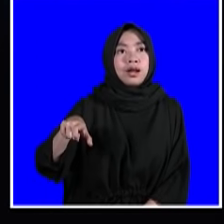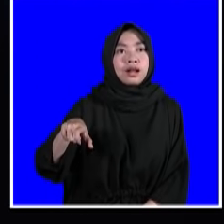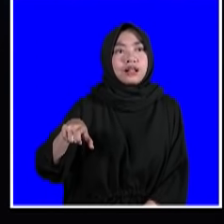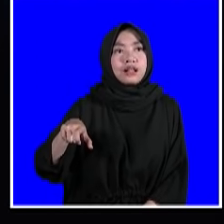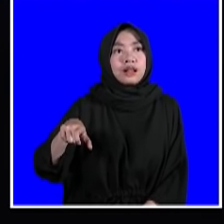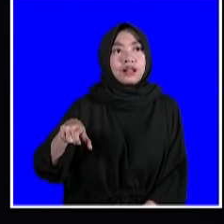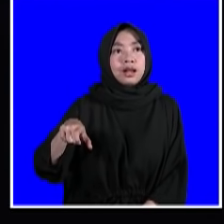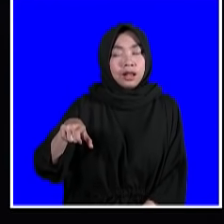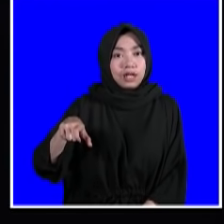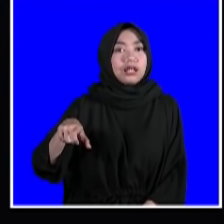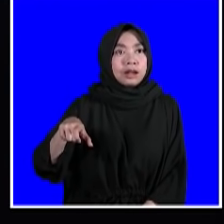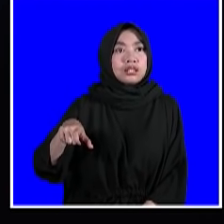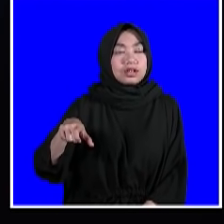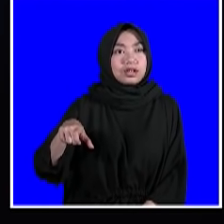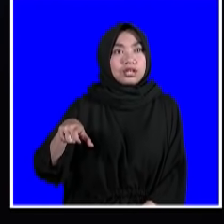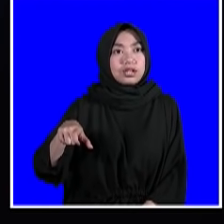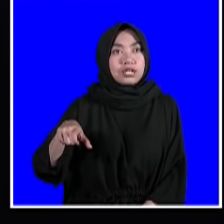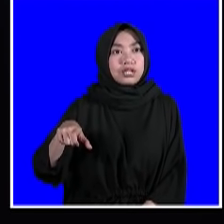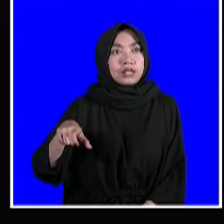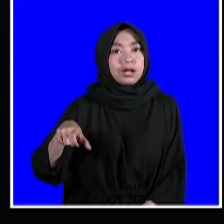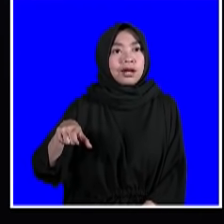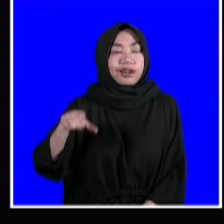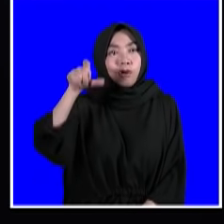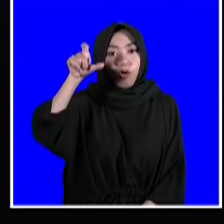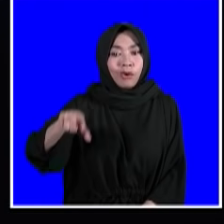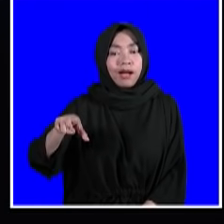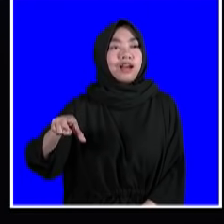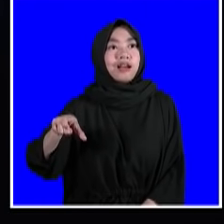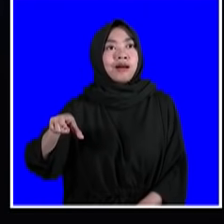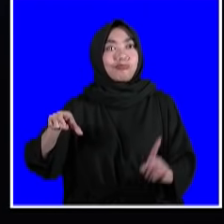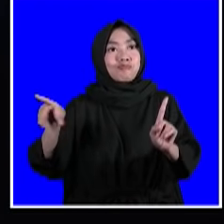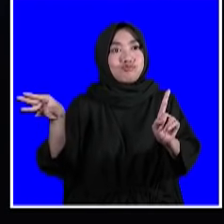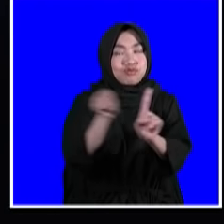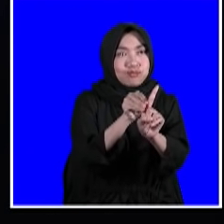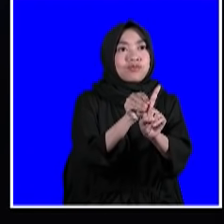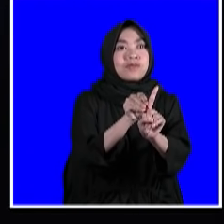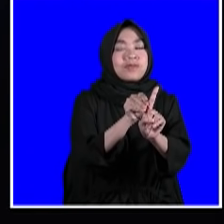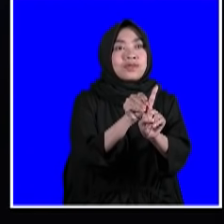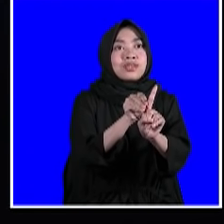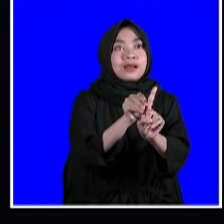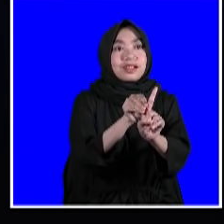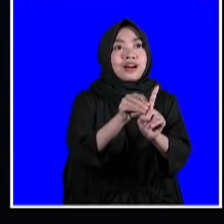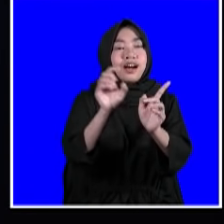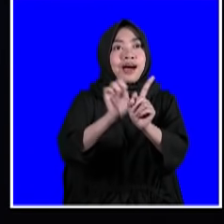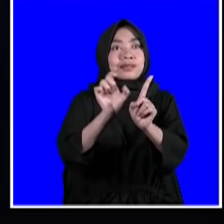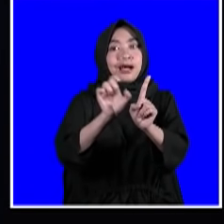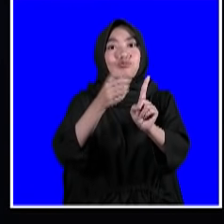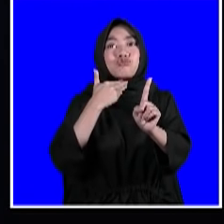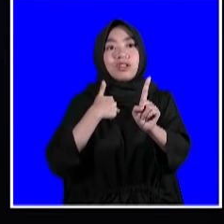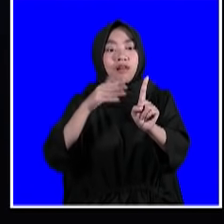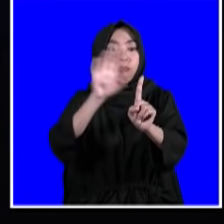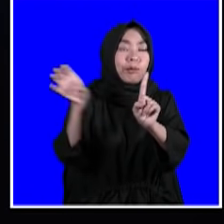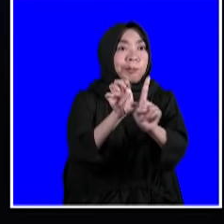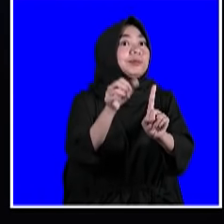Otomatis biasanya kalau sudah atas nama pasangan yang bersangkutan, maka harta tersebut bisa saja diklaim menjadi hartanya